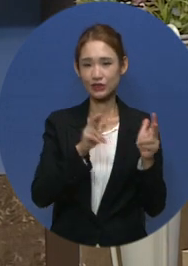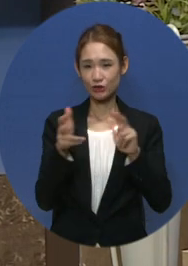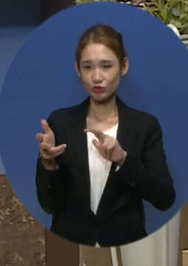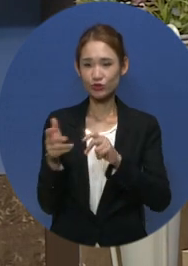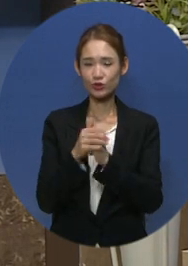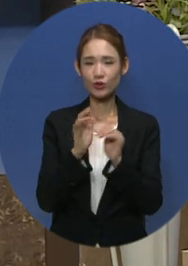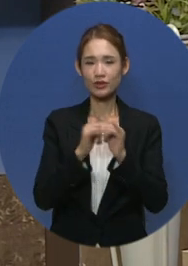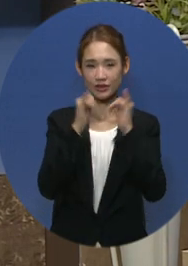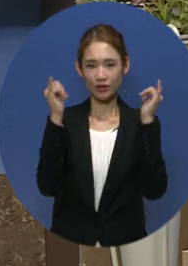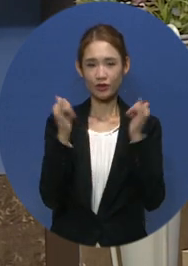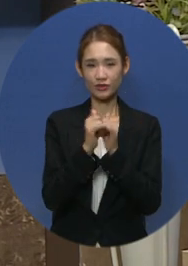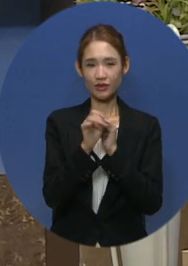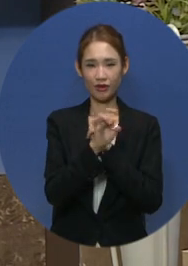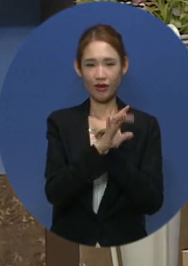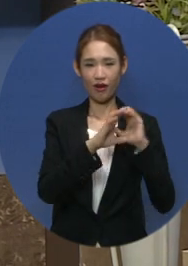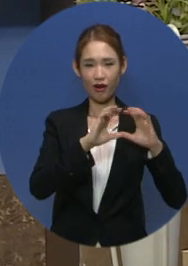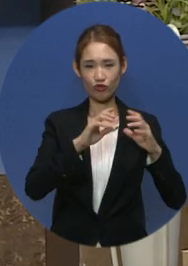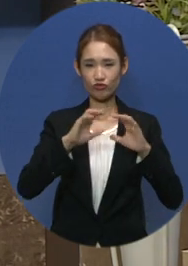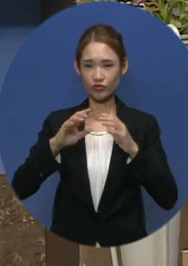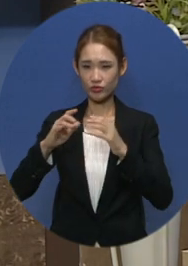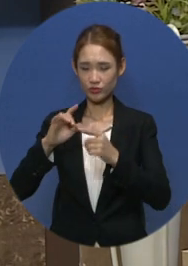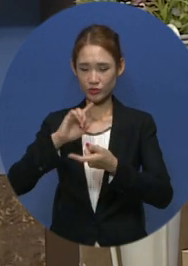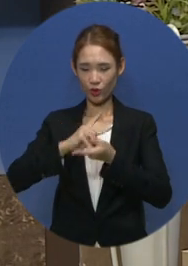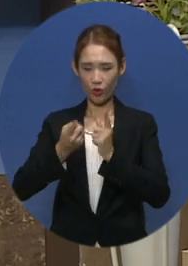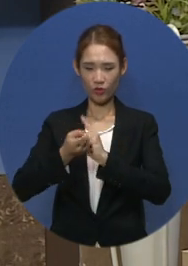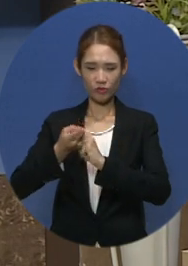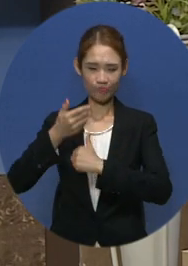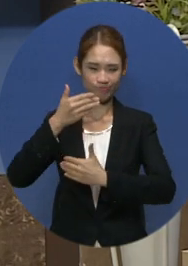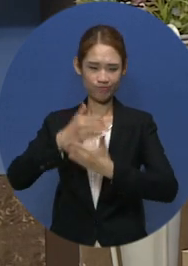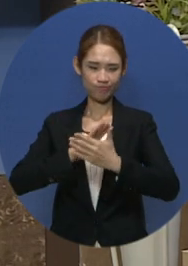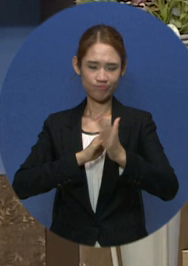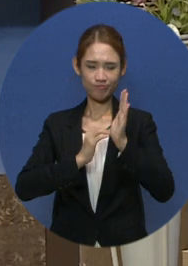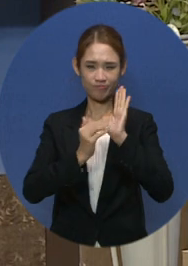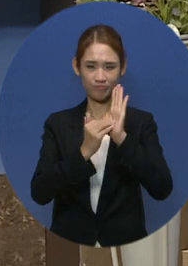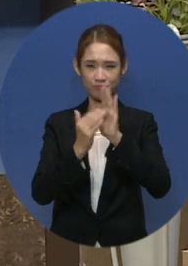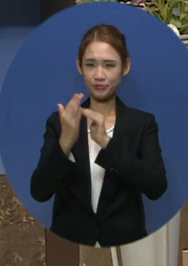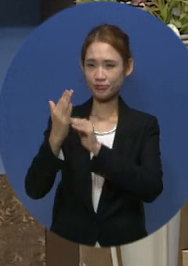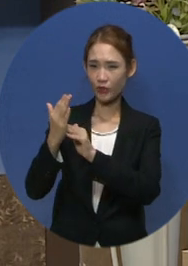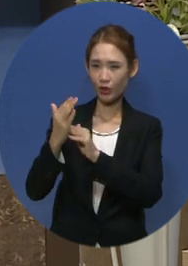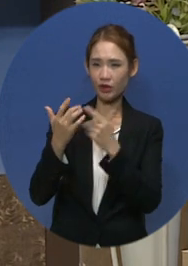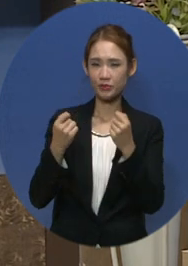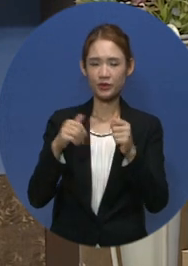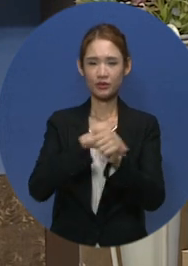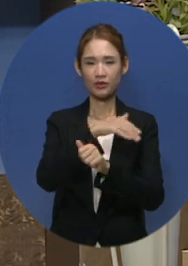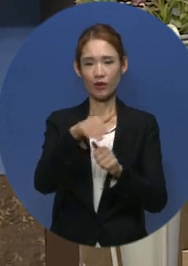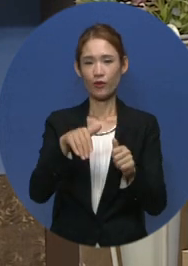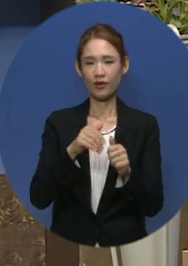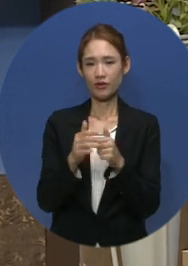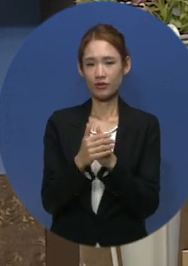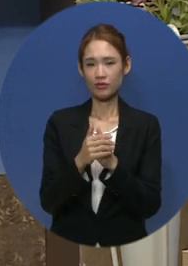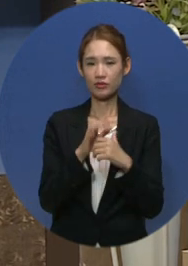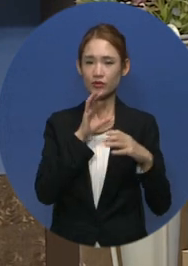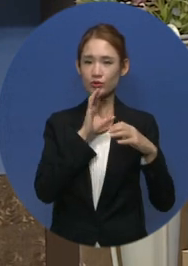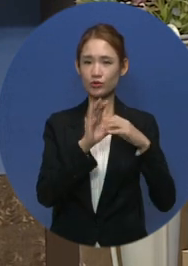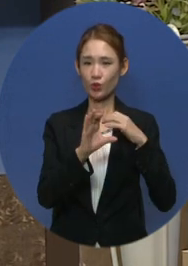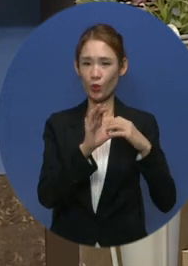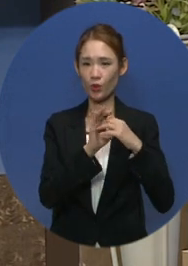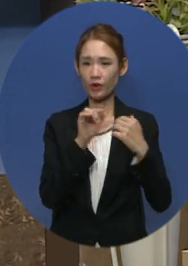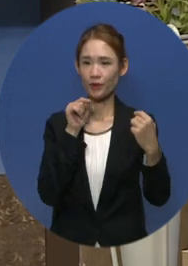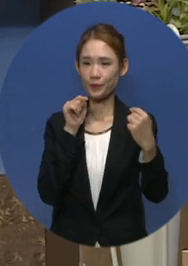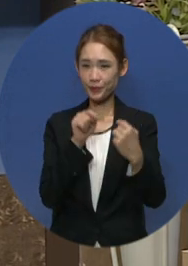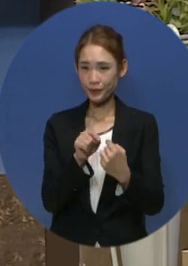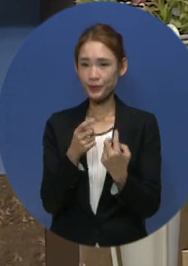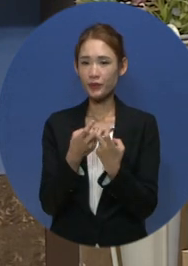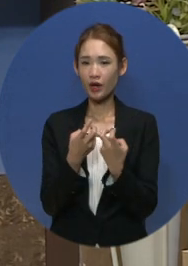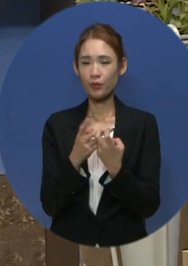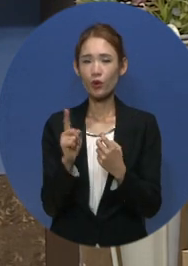또 각국이 문을 걸어 잠근 상황이잖아요. 네, 네, 네, 오갈 네, 수가 없어서 네, 네. 이 상황에서는 서로 소통은 어떻게 하고 계신가요?